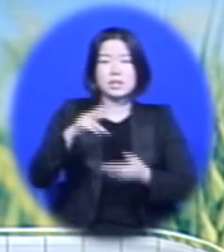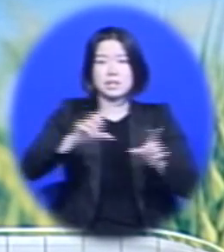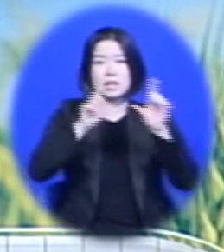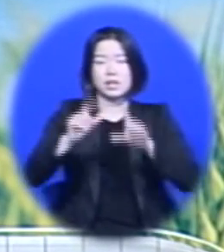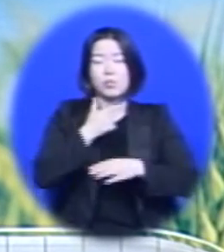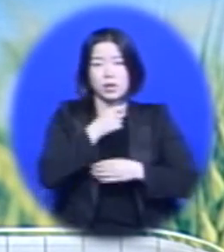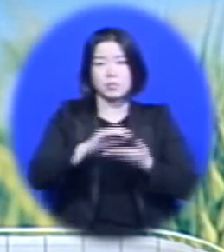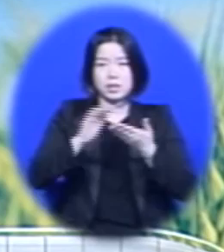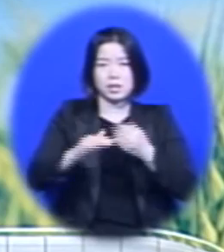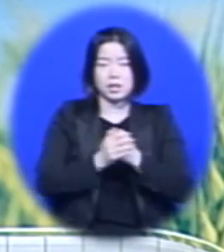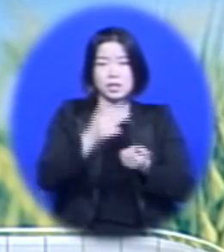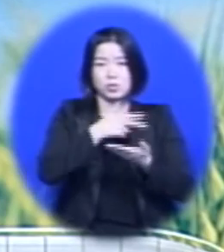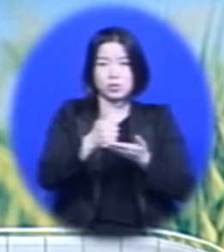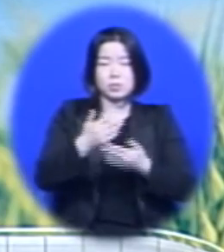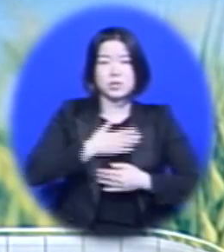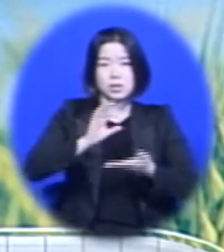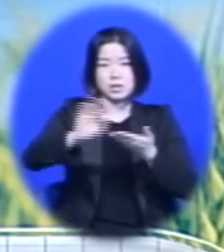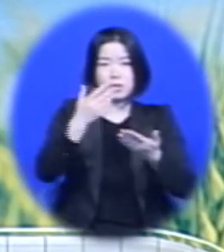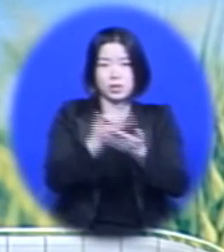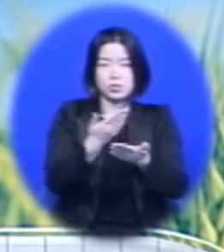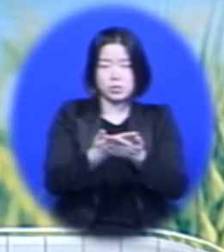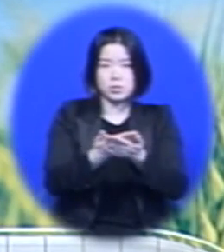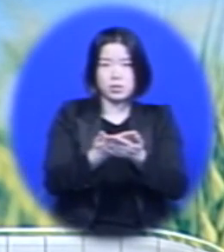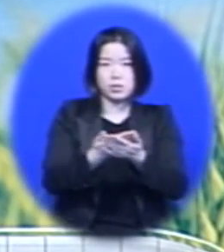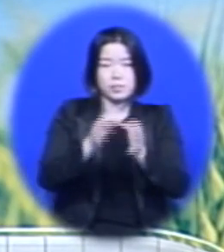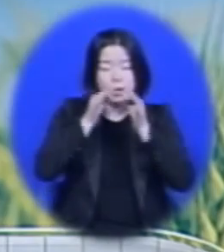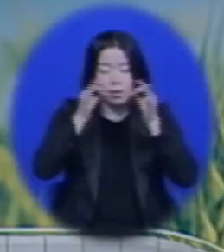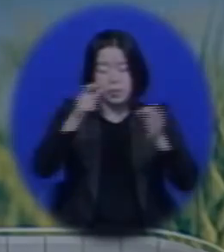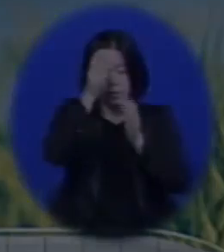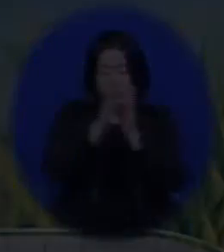제가 살기를 원합니다. 주님, 저를 써주시옵소서. 통성으로 기도하겠습니다.